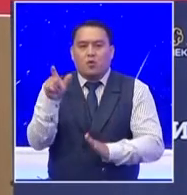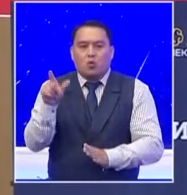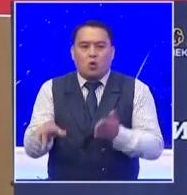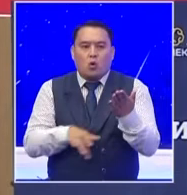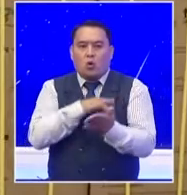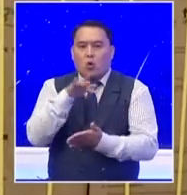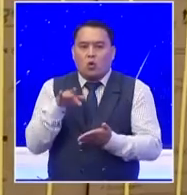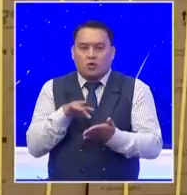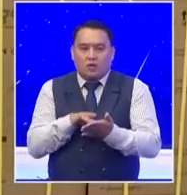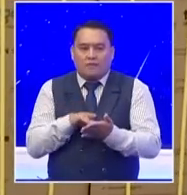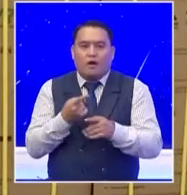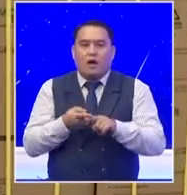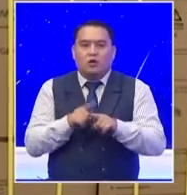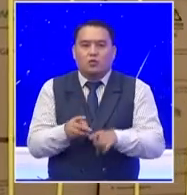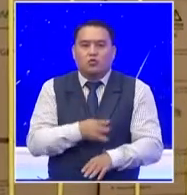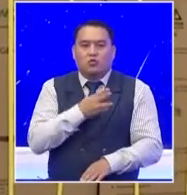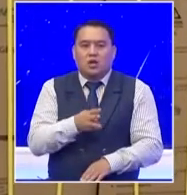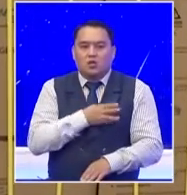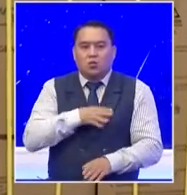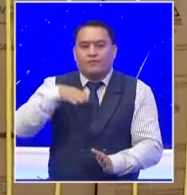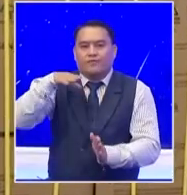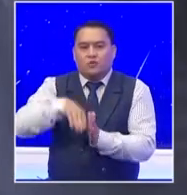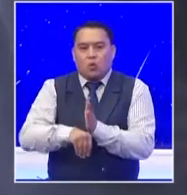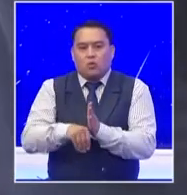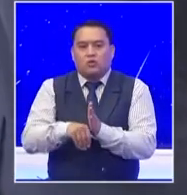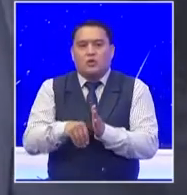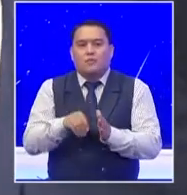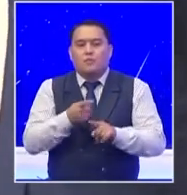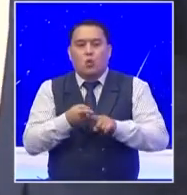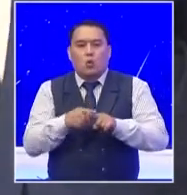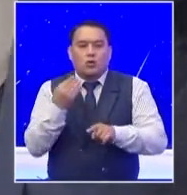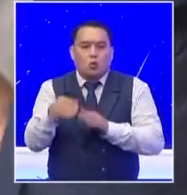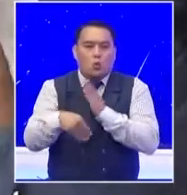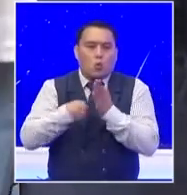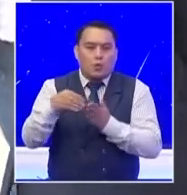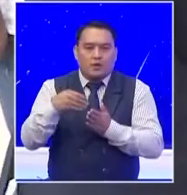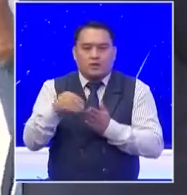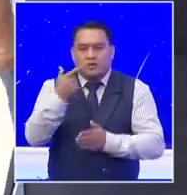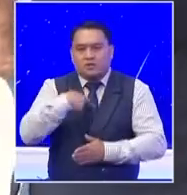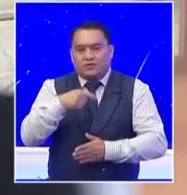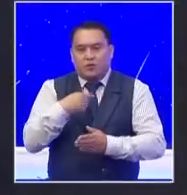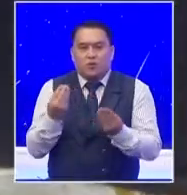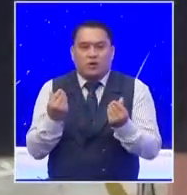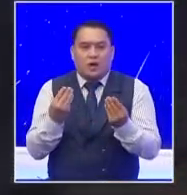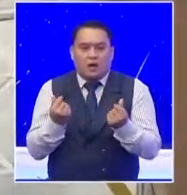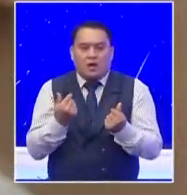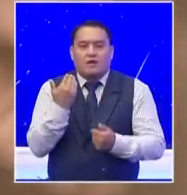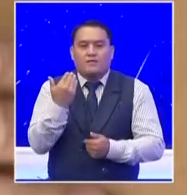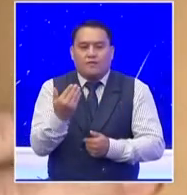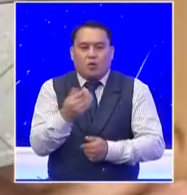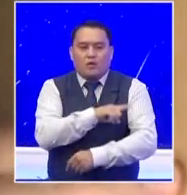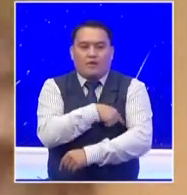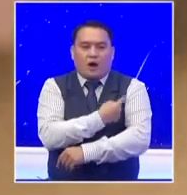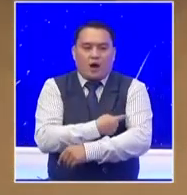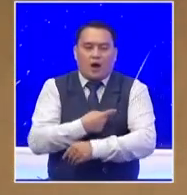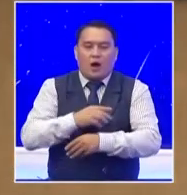городского маслихата, которые изъявили желание внести свою лепту в борьбу с пандемией и приобрели их за счет собственных средств. По словам врачей, теперь